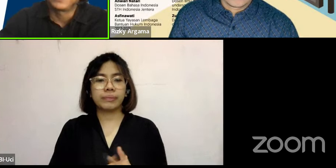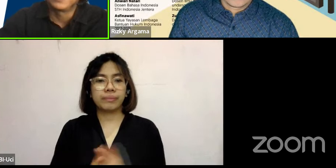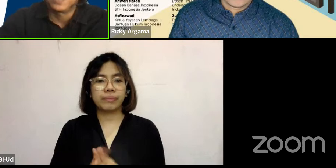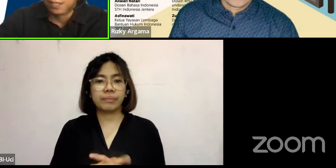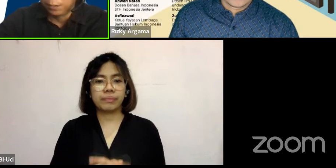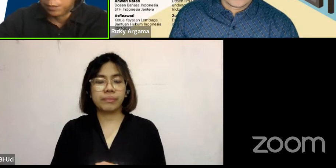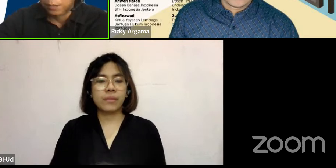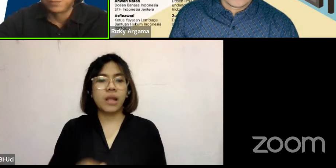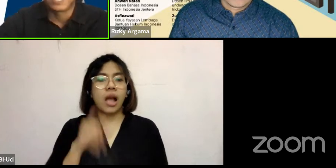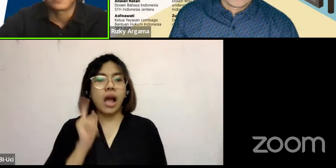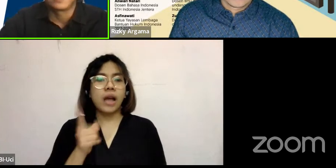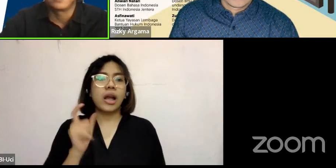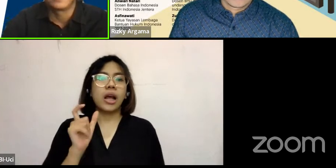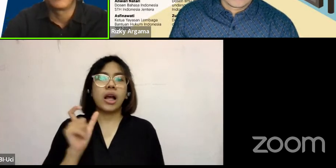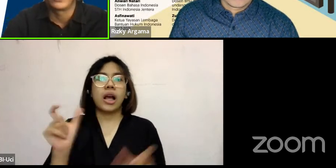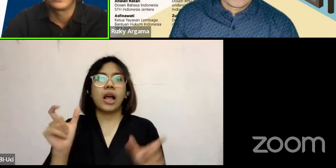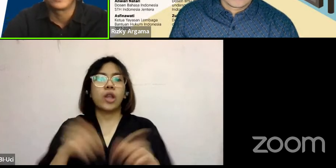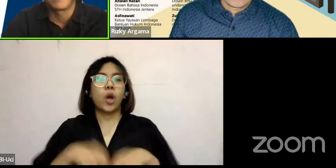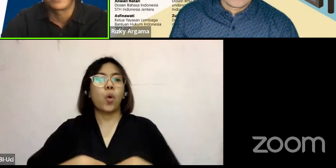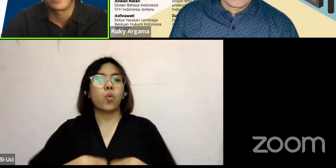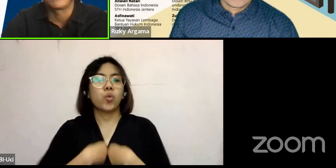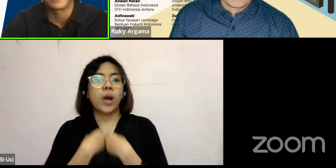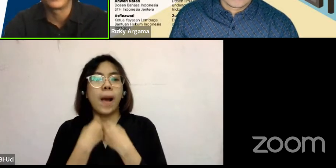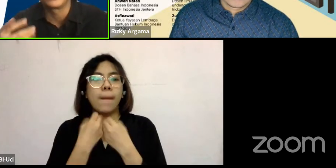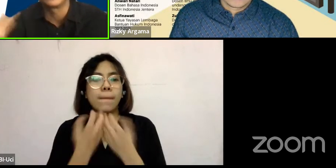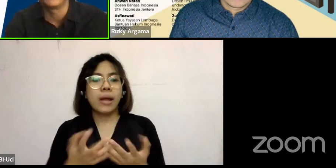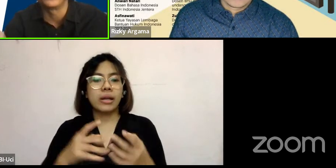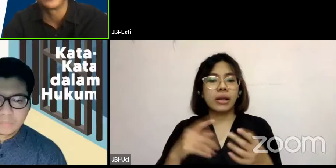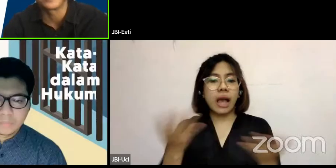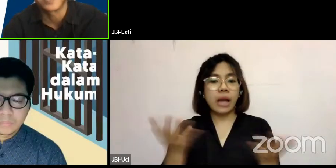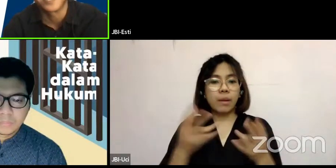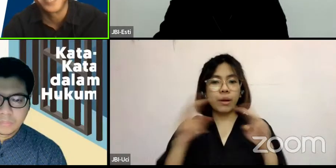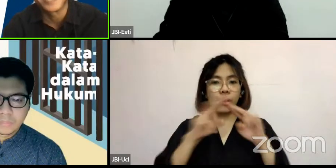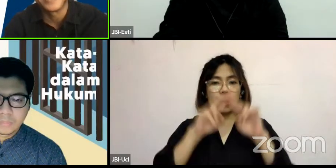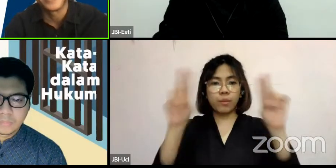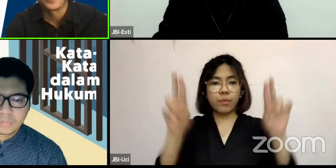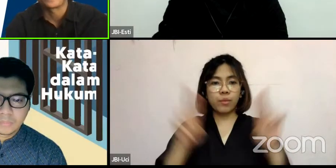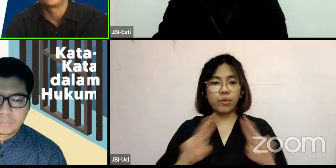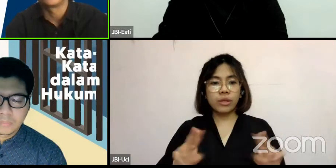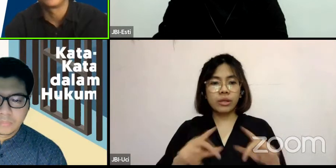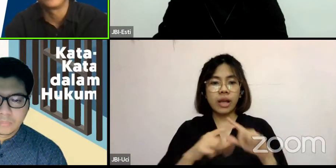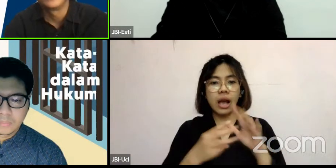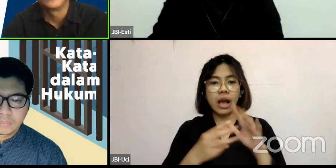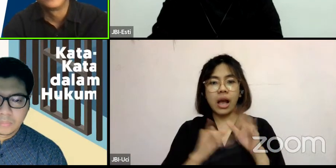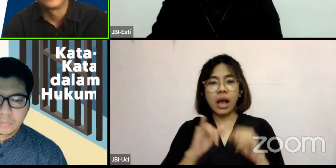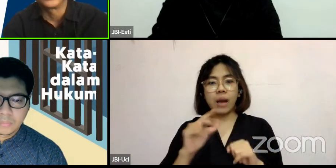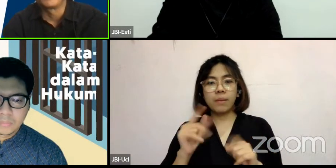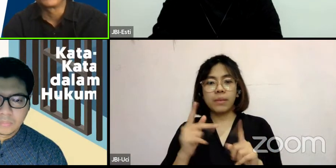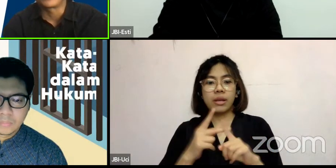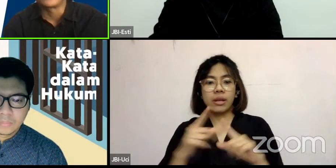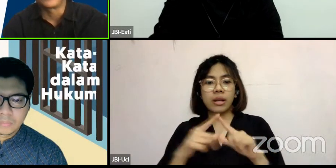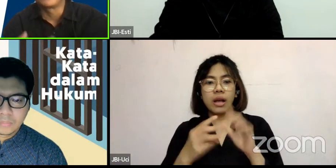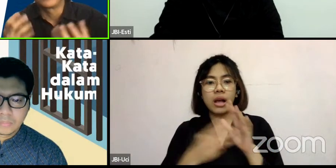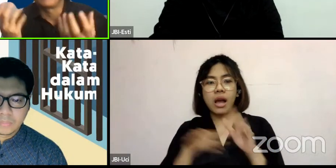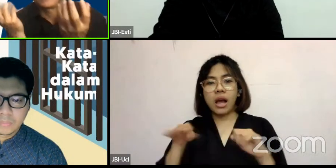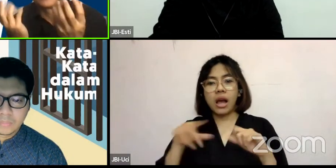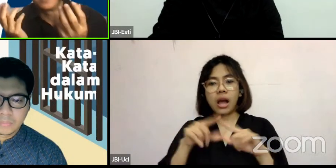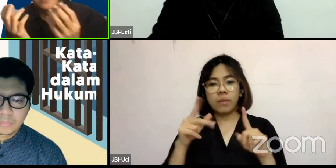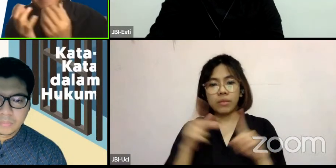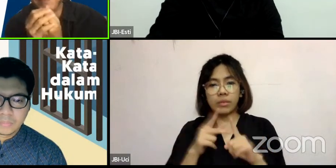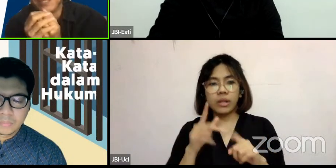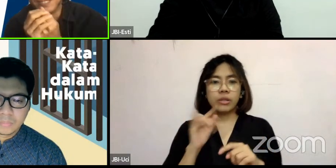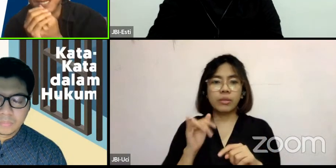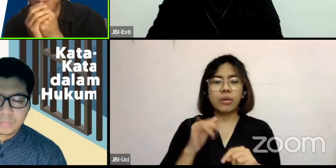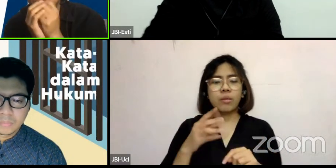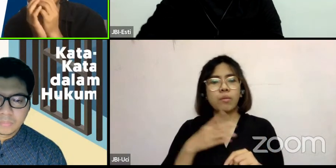Ungkapan atau satu larik di puisinya Amir Hamzah menjadi bukunya teater garasi itu bertukar tangkap dengan lepas